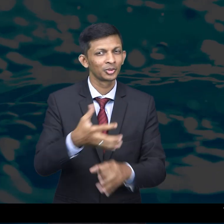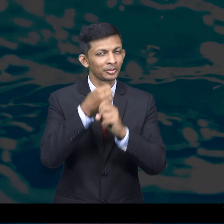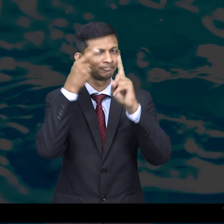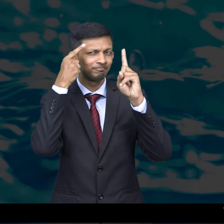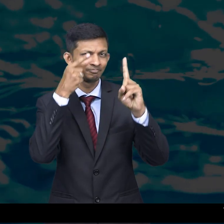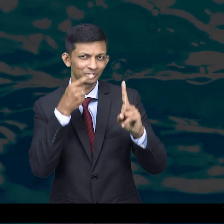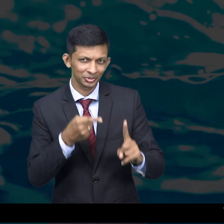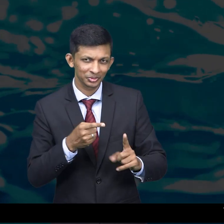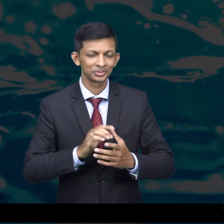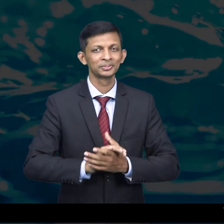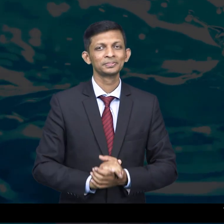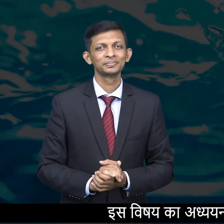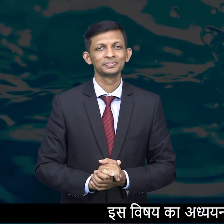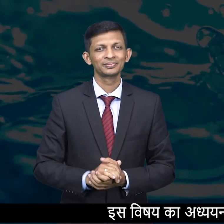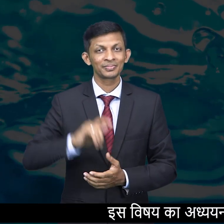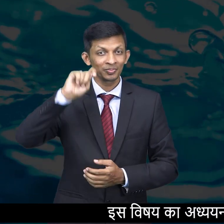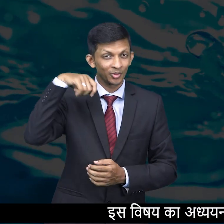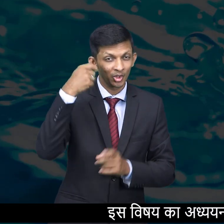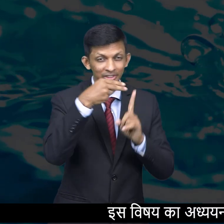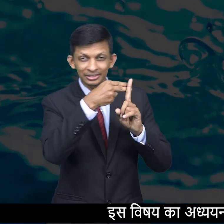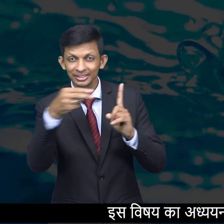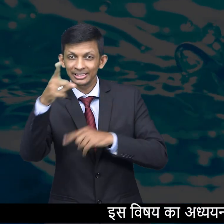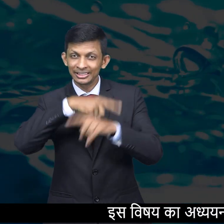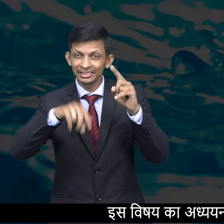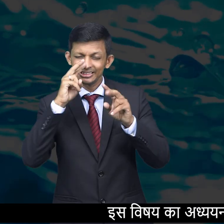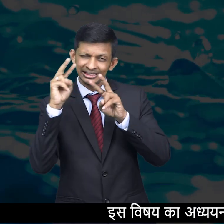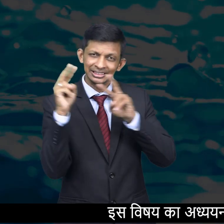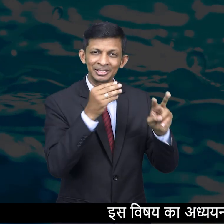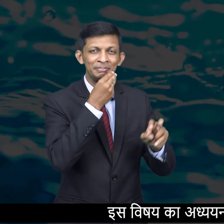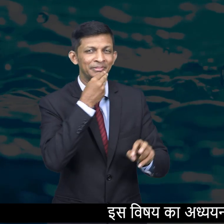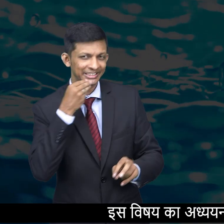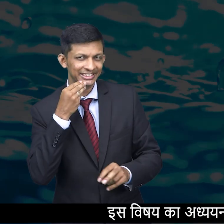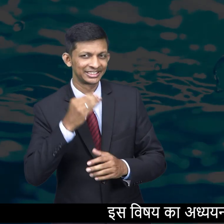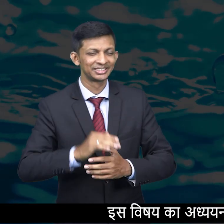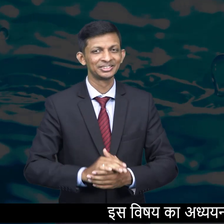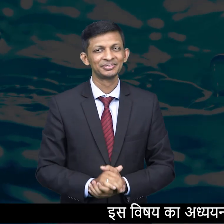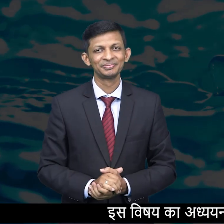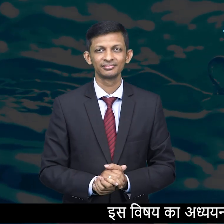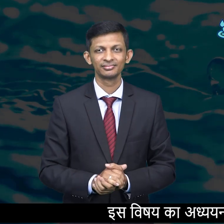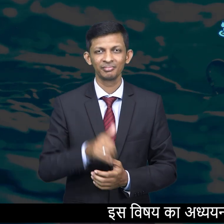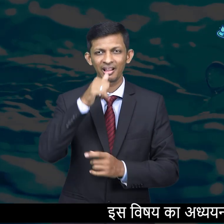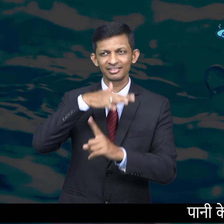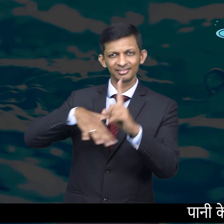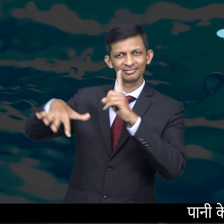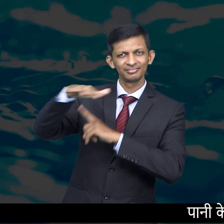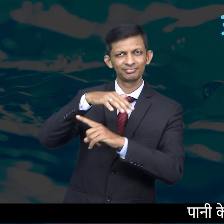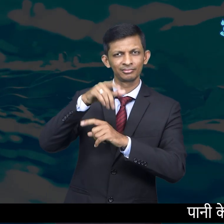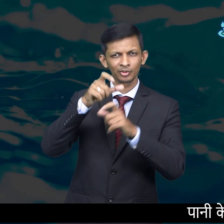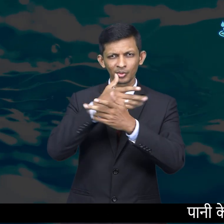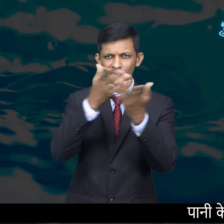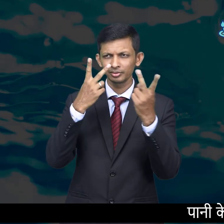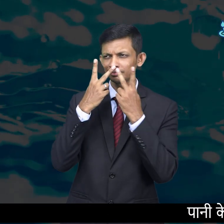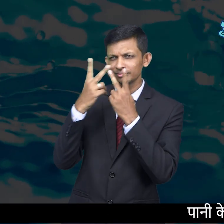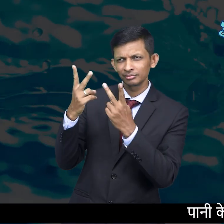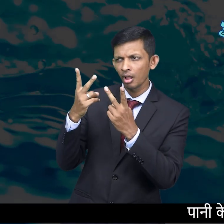सीखने के परिणाम। इस विषय का अध्ययन करने के बाद आप निम्न में सक्षम होंगे: पानी के स्रोतों